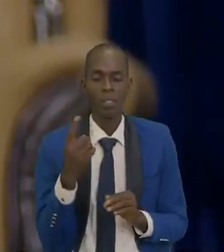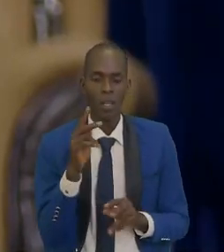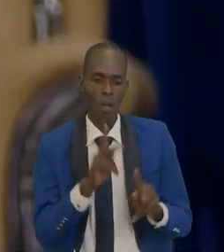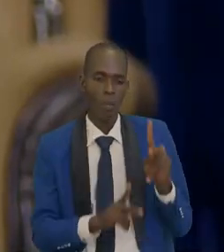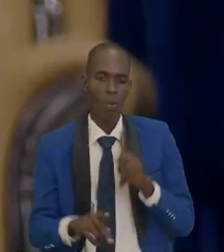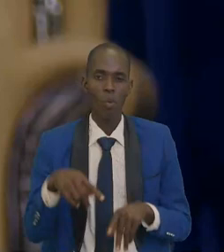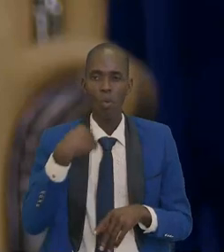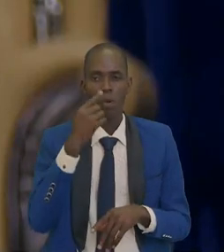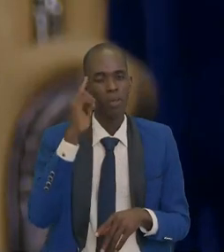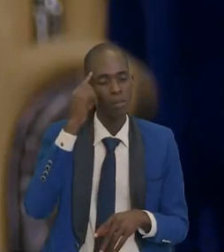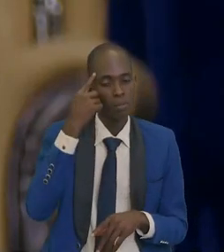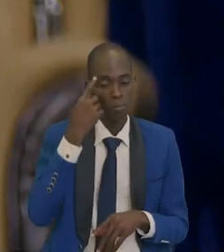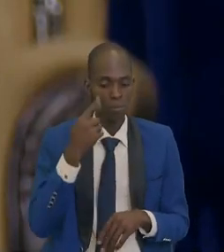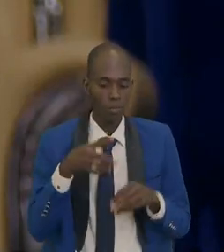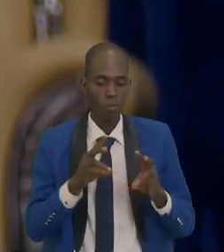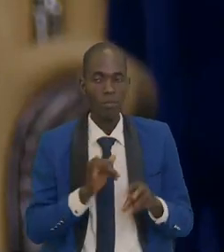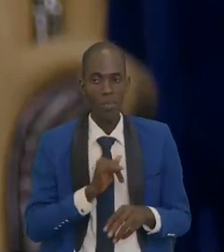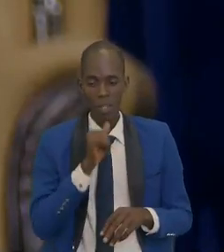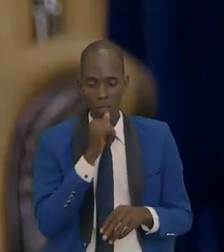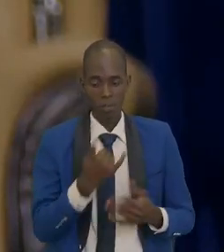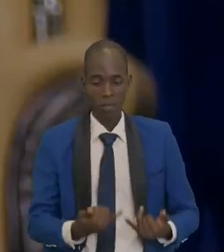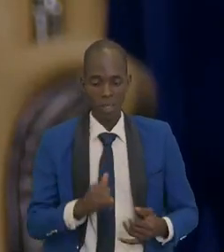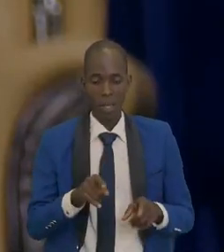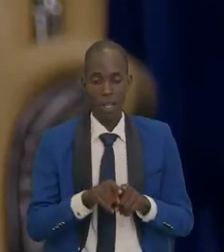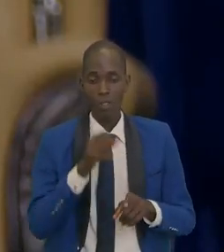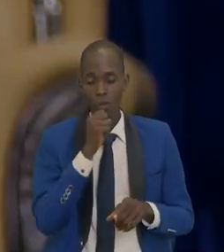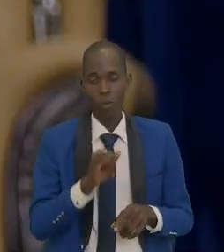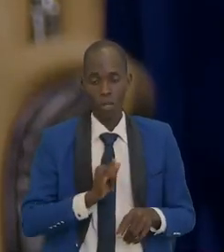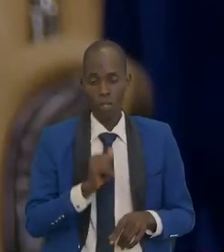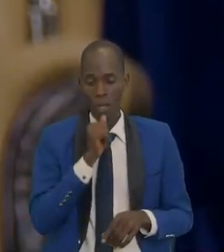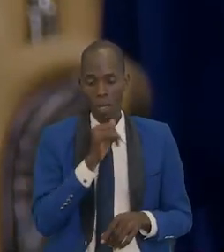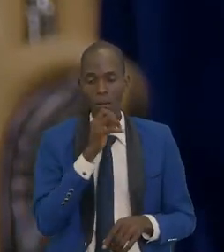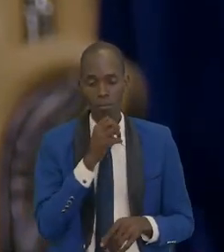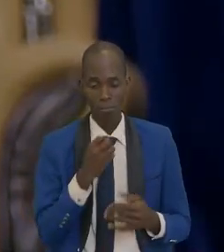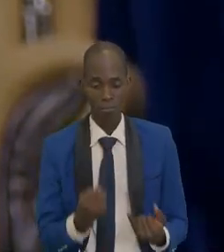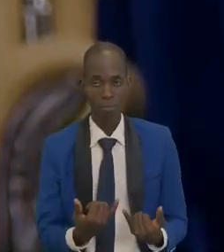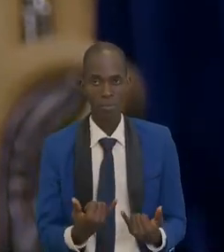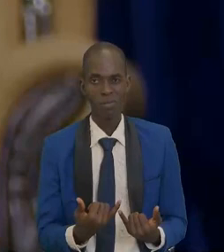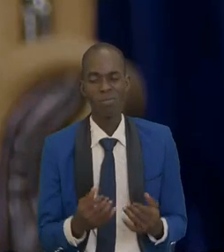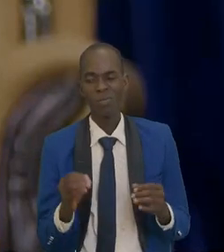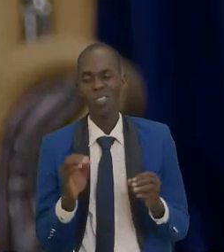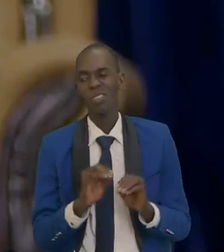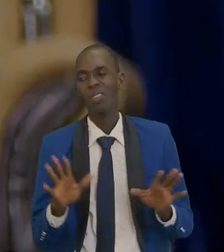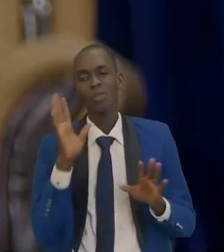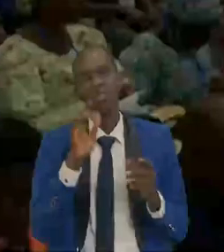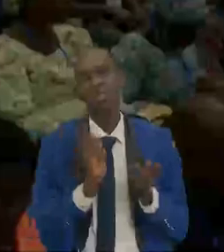Ceux qui pensent, là où je suis maintenant, aussi vieux que je suis maintenant, rien ne va changer